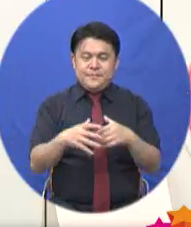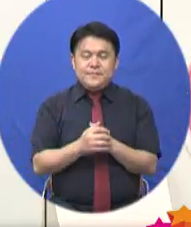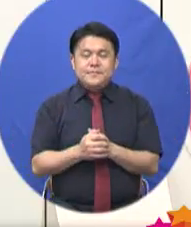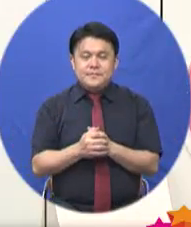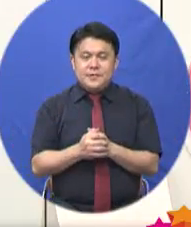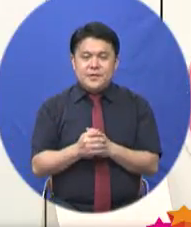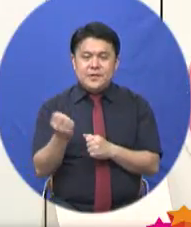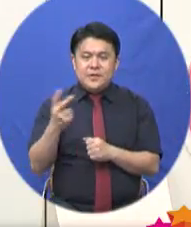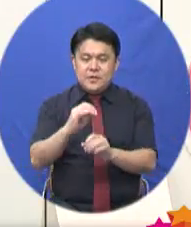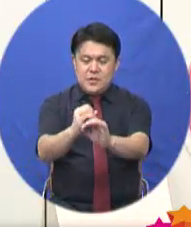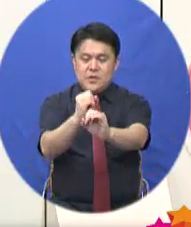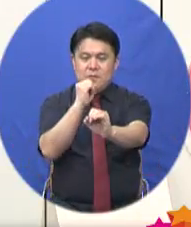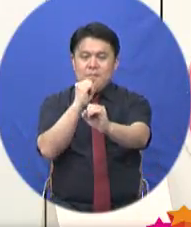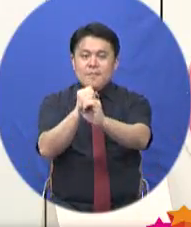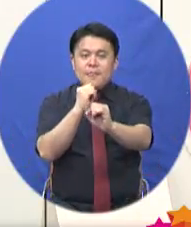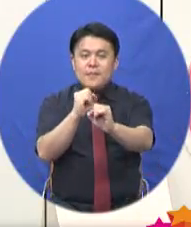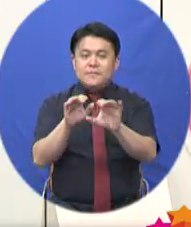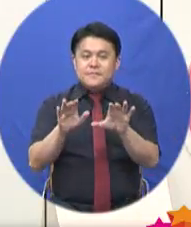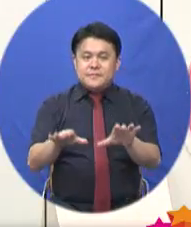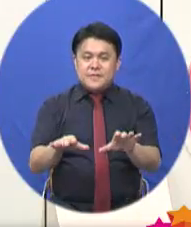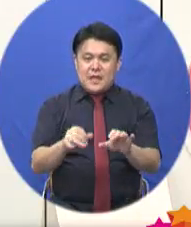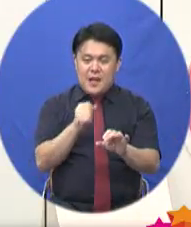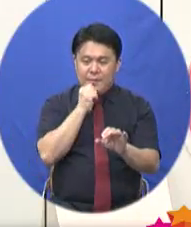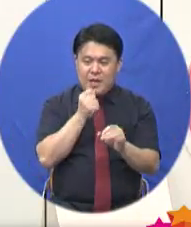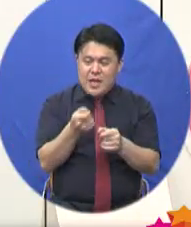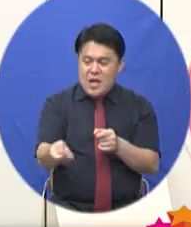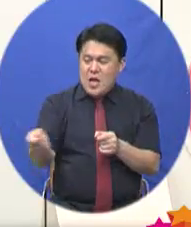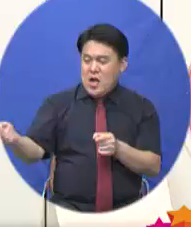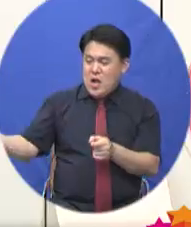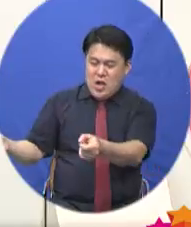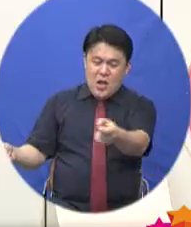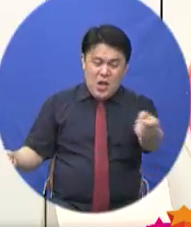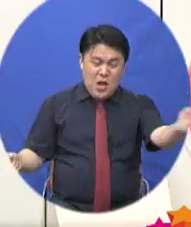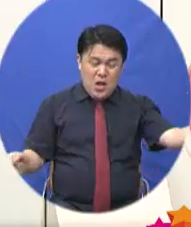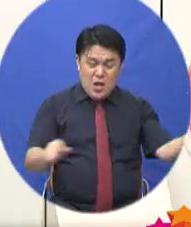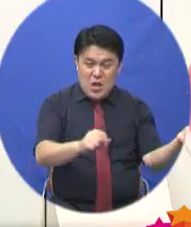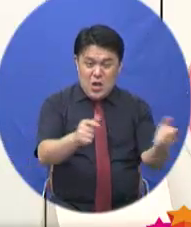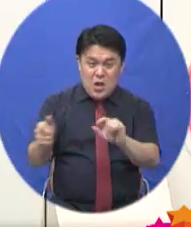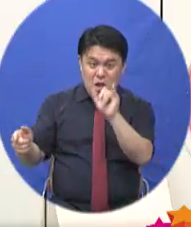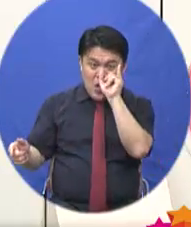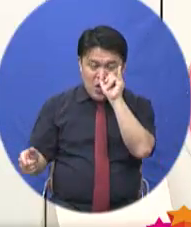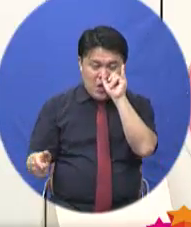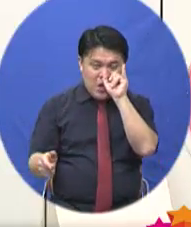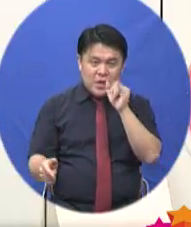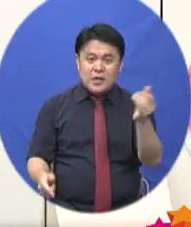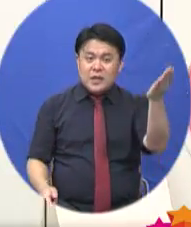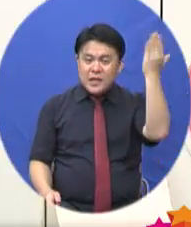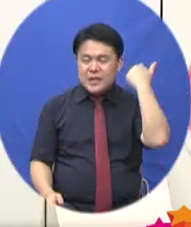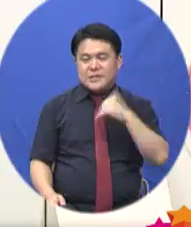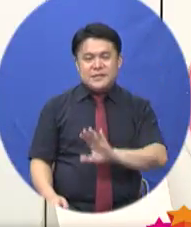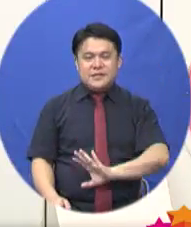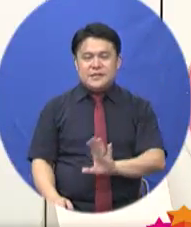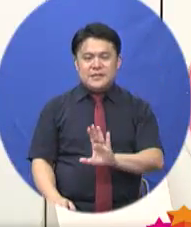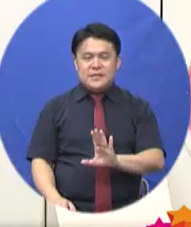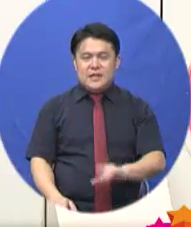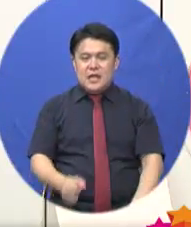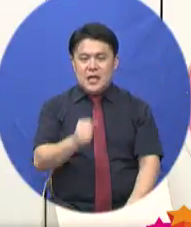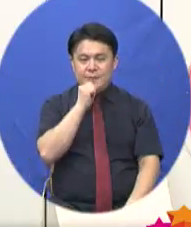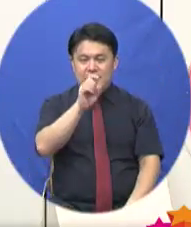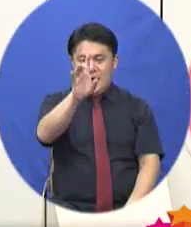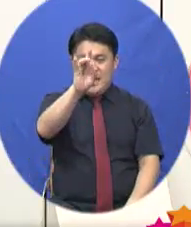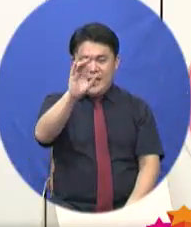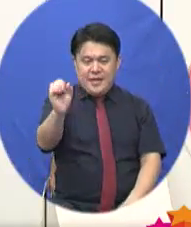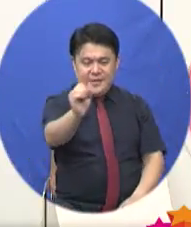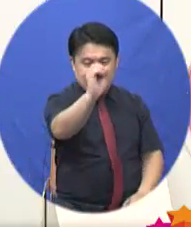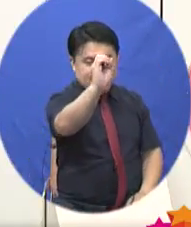그리고 마이크가요. 네. 지금은 여러 개가 있잖아요. 채널별로. 네. 네. 네. 근데 지금은 그 당시엔 그런 게 없어요. 네. 마이크